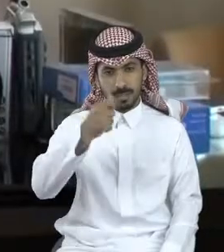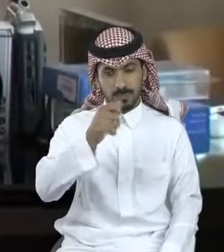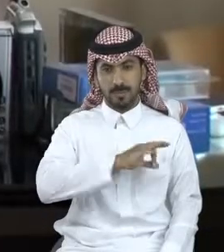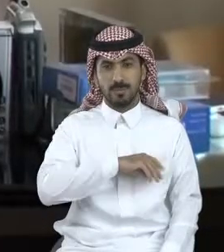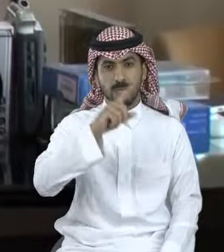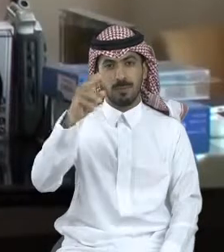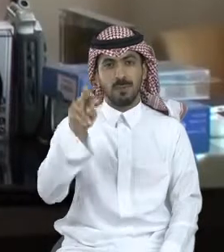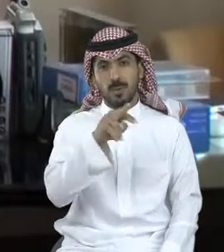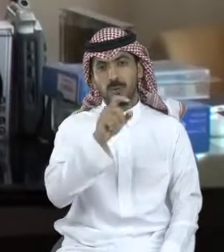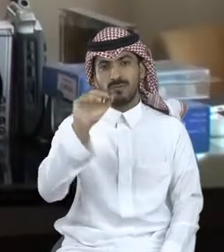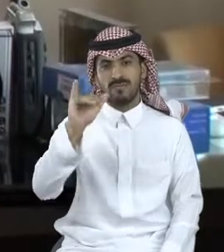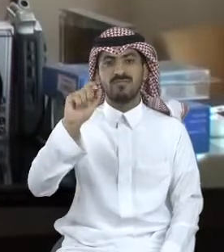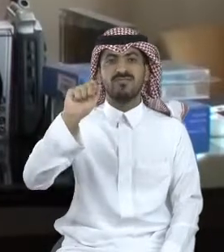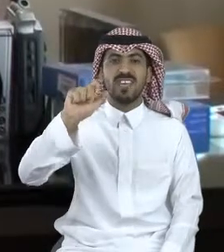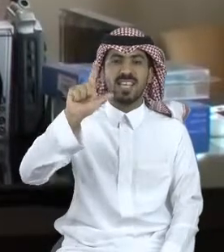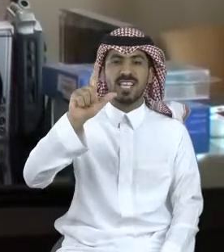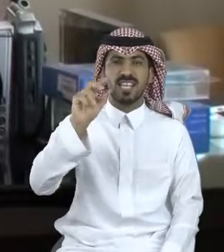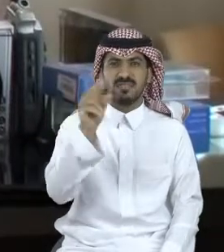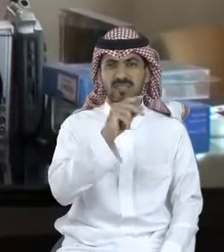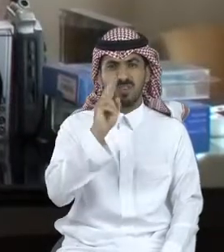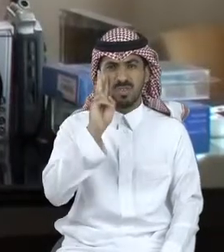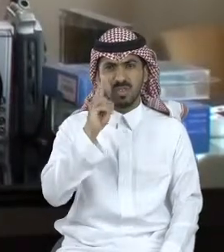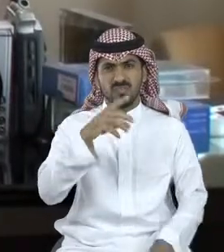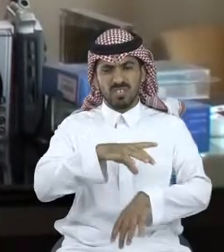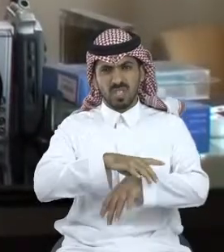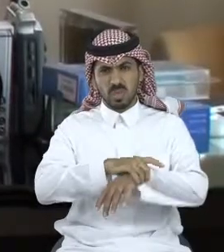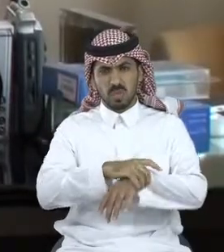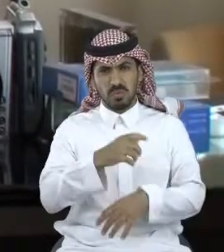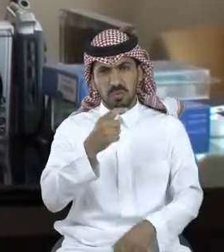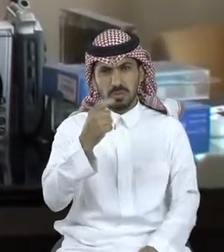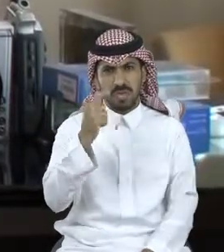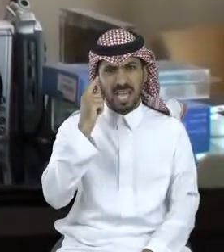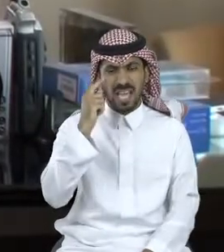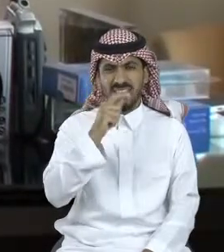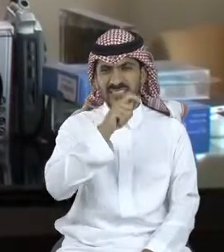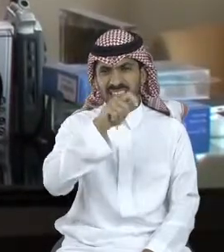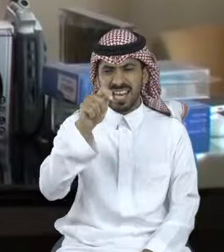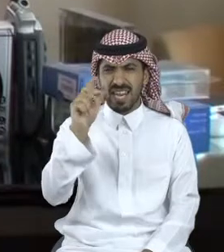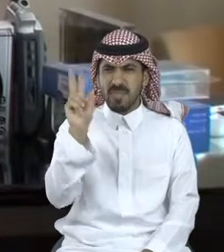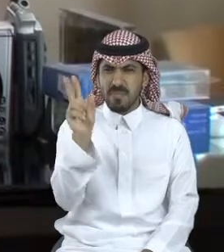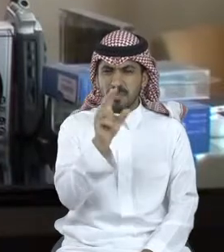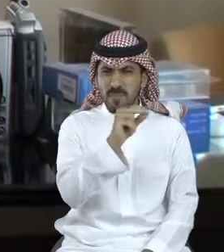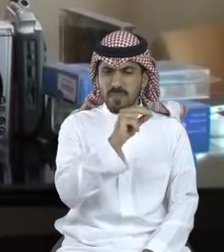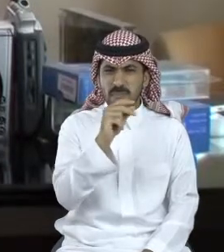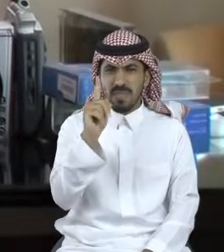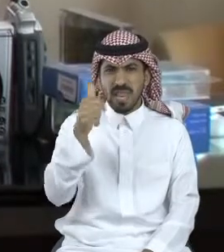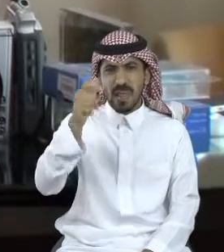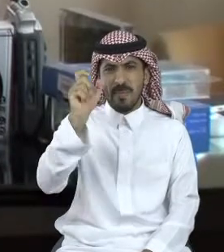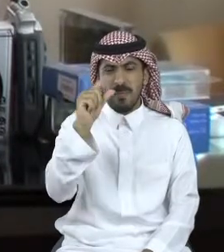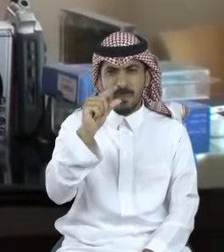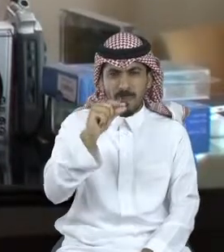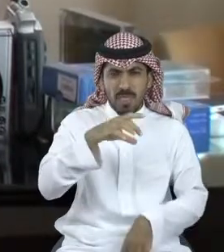السلام عليكم ورحمة الله وبركاته، أخوكم فيصل السيف. وفي شيء اسمه سوارة سوني اللي هي سمارت باند، نفس الباند اللي هي